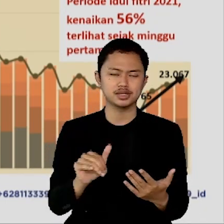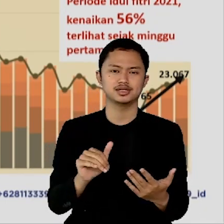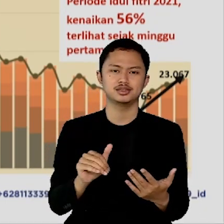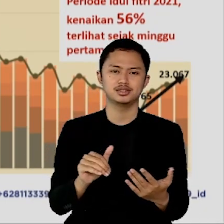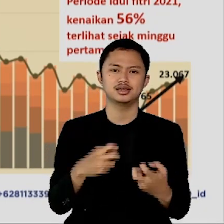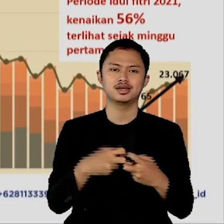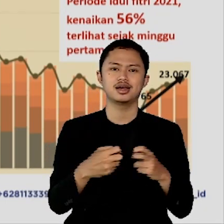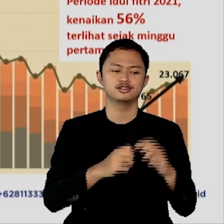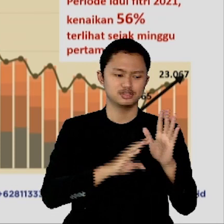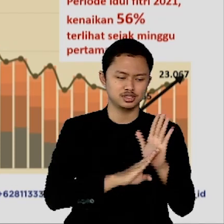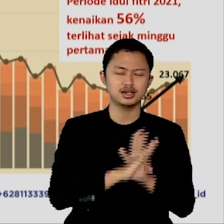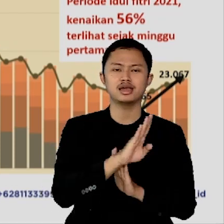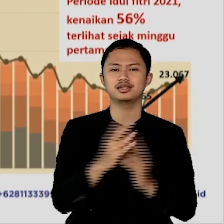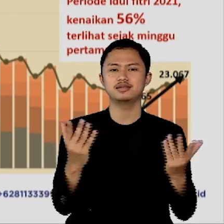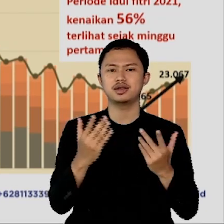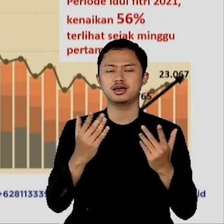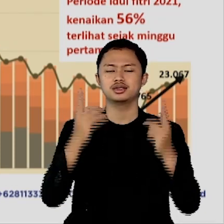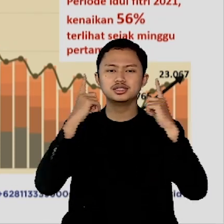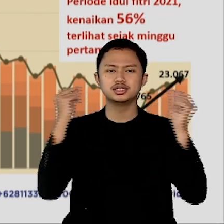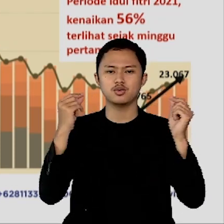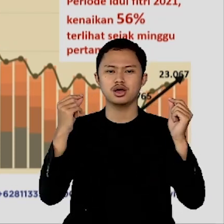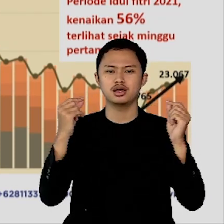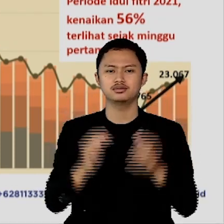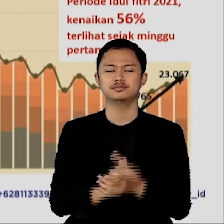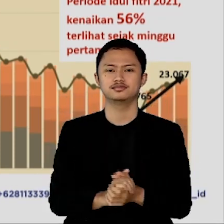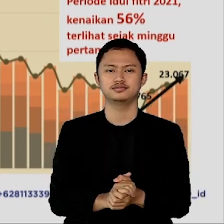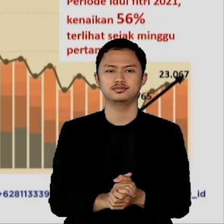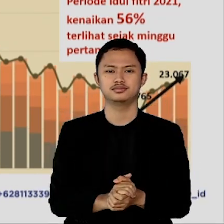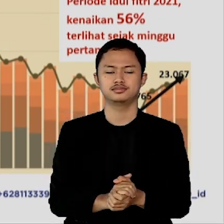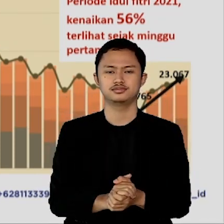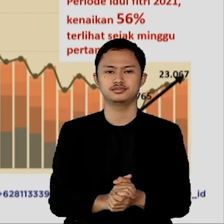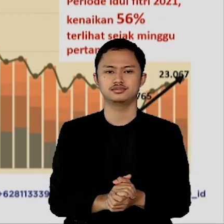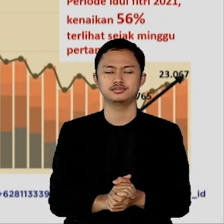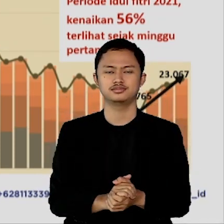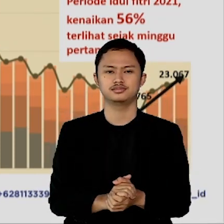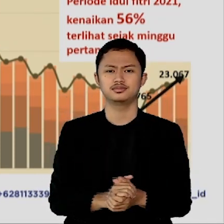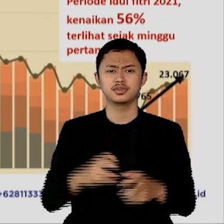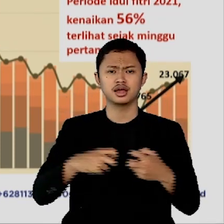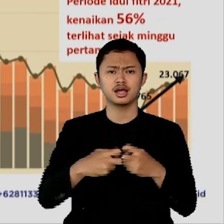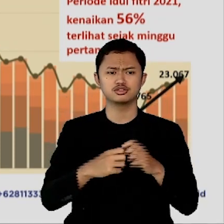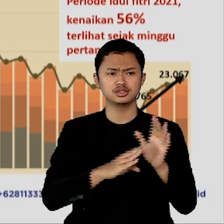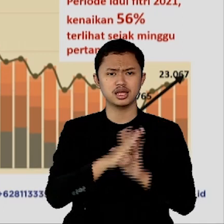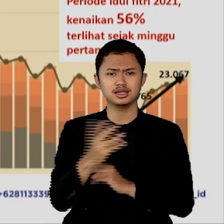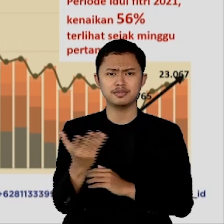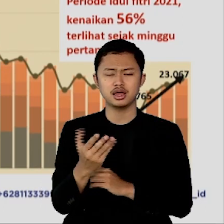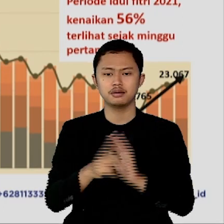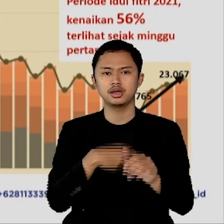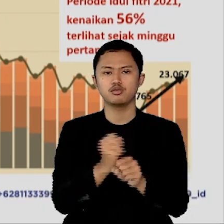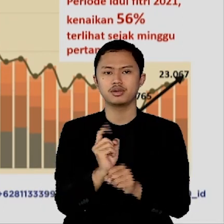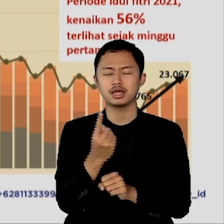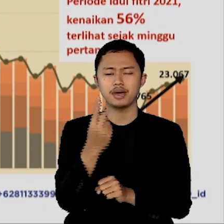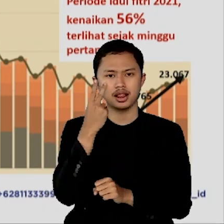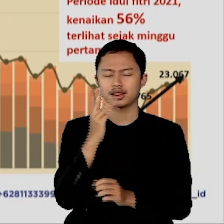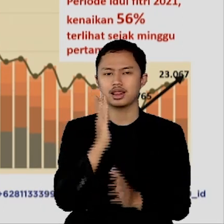terjadi kenaikan kasus di Pulau Jawa pasca periode ini kenaikan kasus bahkan terlihat sejak minggu